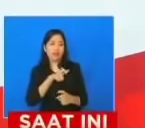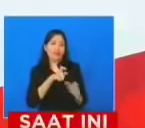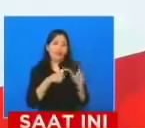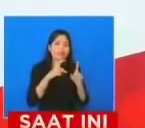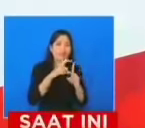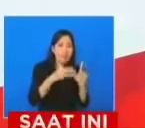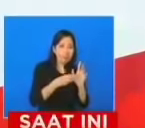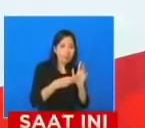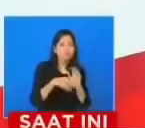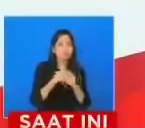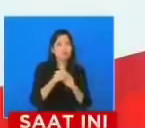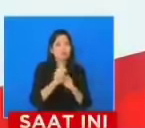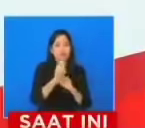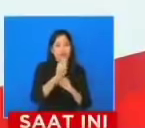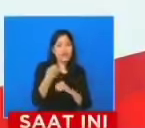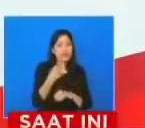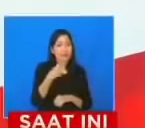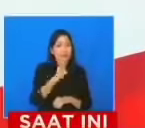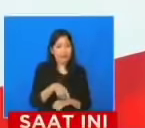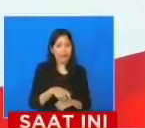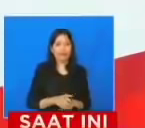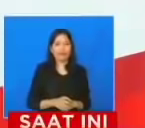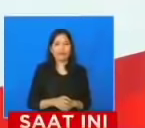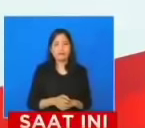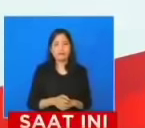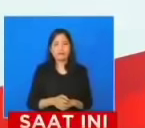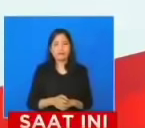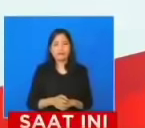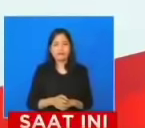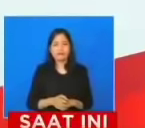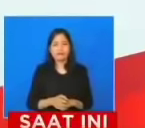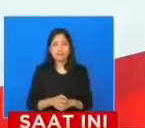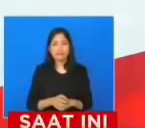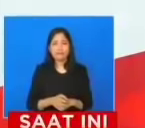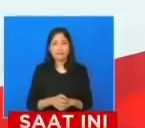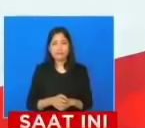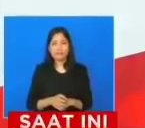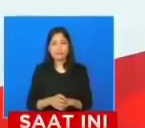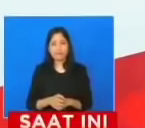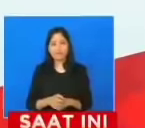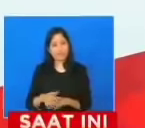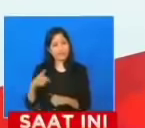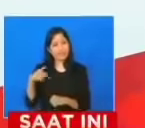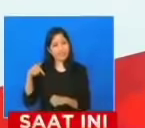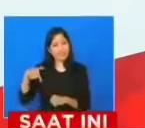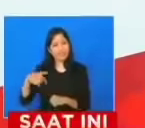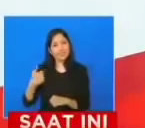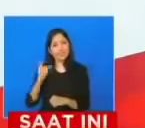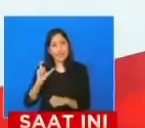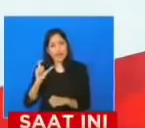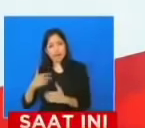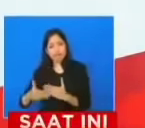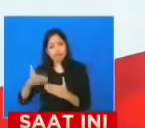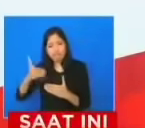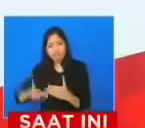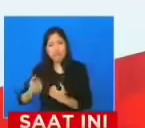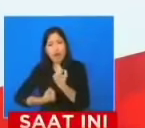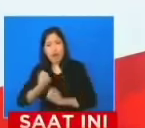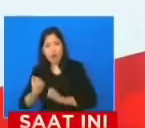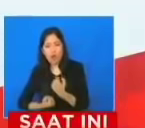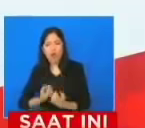miliki. Inilah saudara-saudara sekalian langkah yang kita lakukan dan